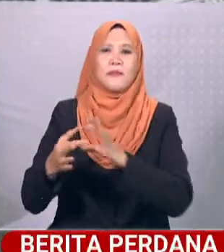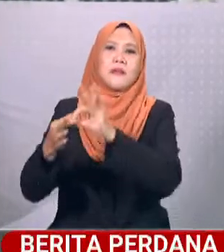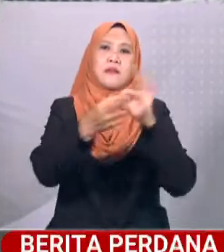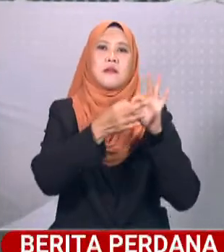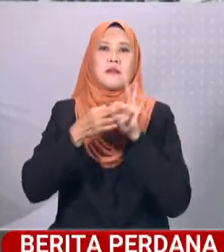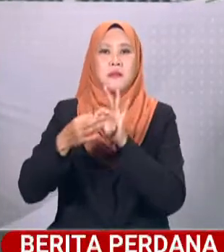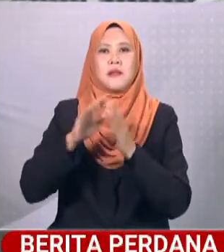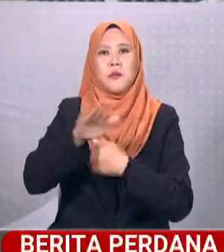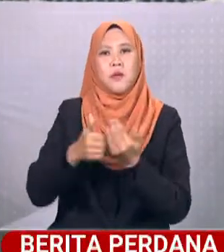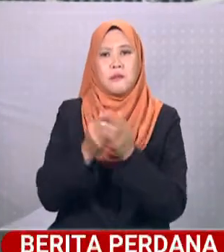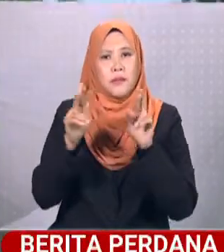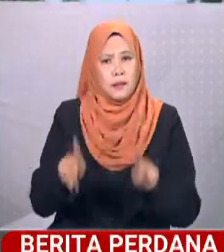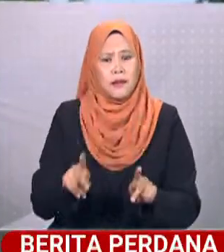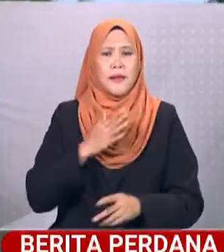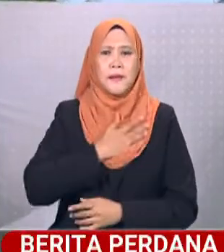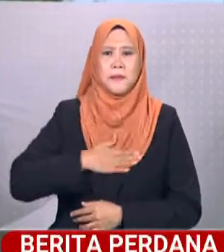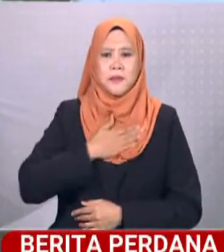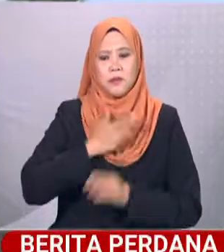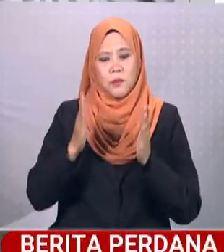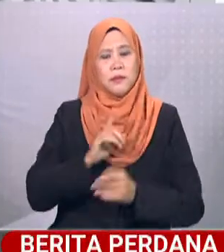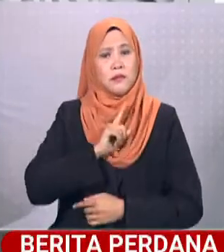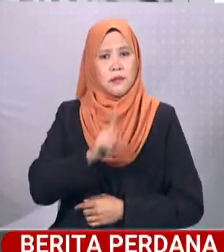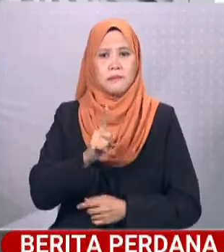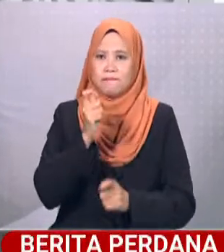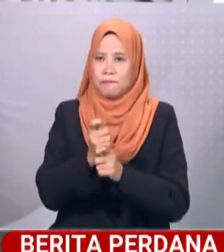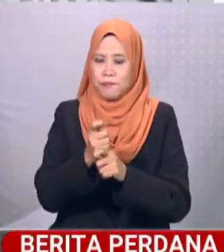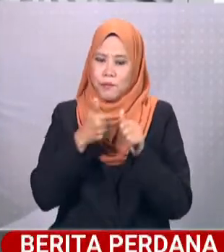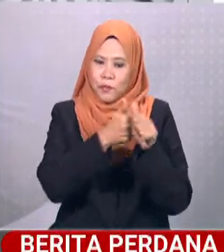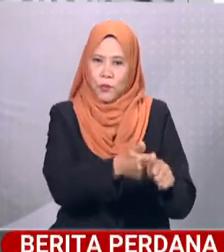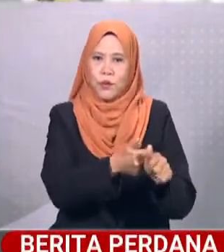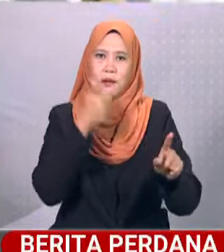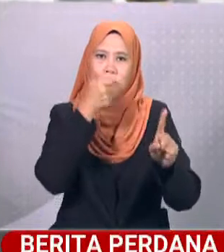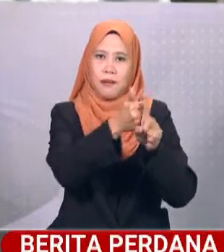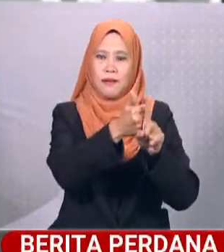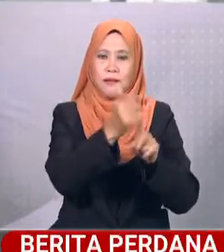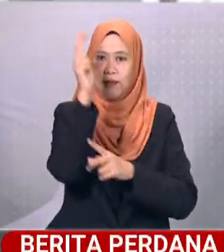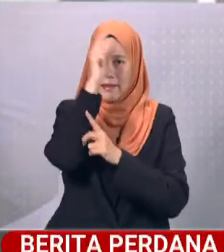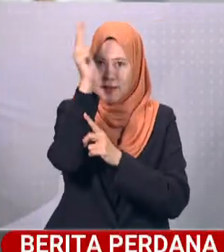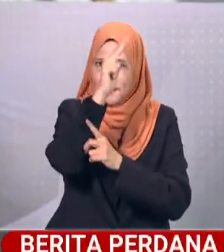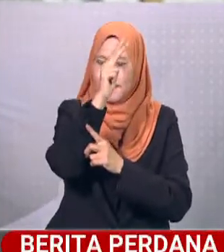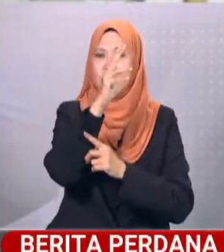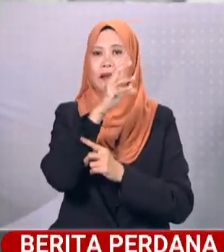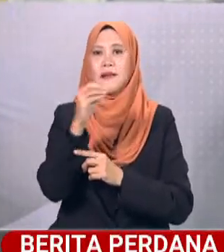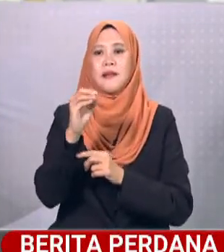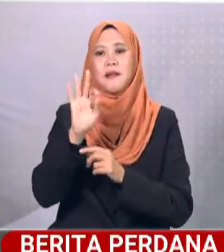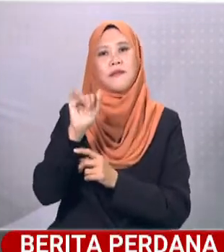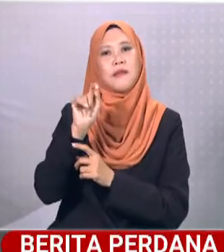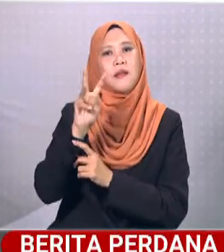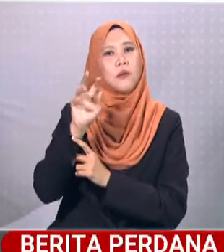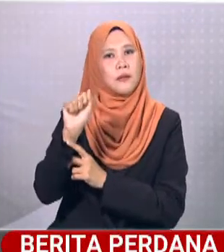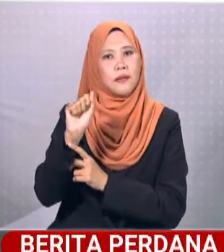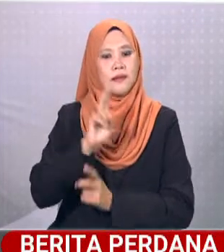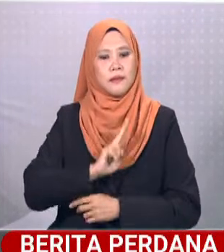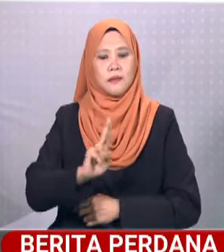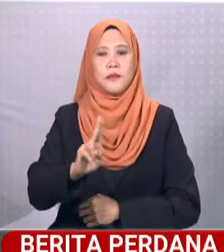pihak. Beliau merayu seluruh umat Islam di negara ini agar kekal patuh kepada arahan kerajaan dan fatwa pihak berkuasa